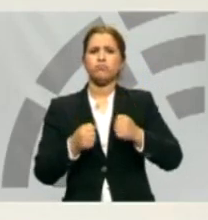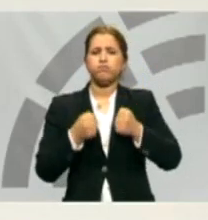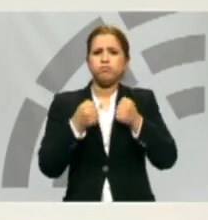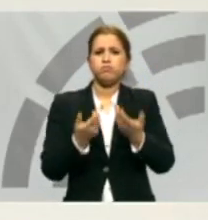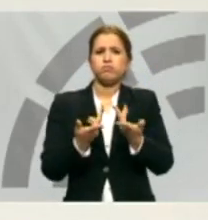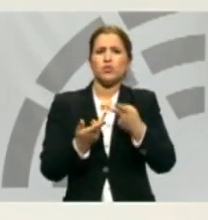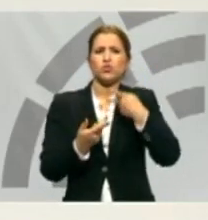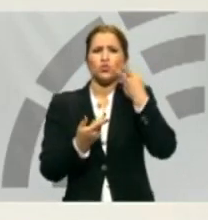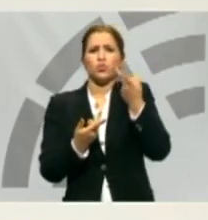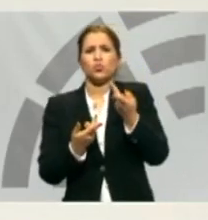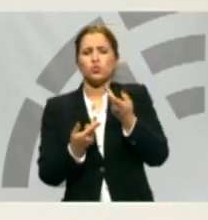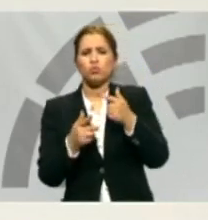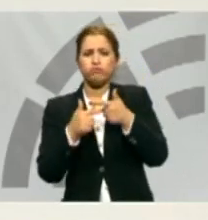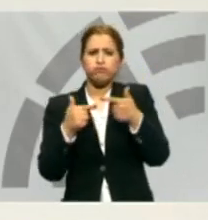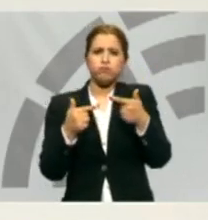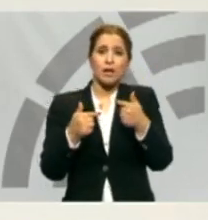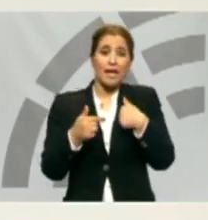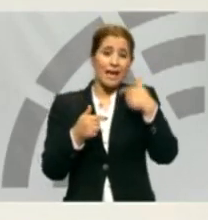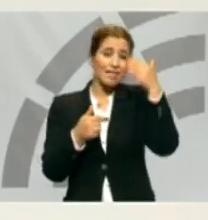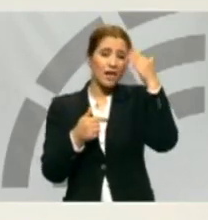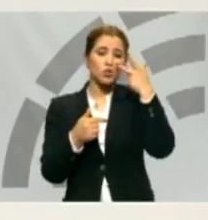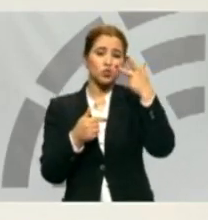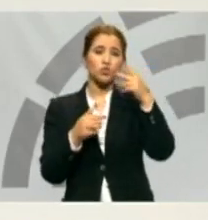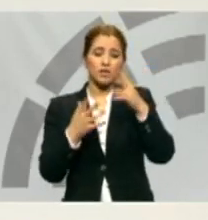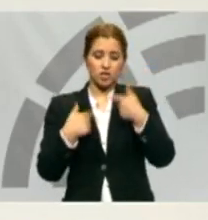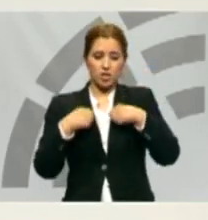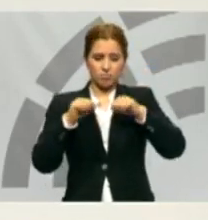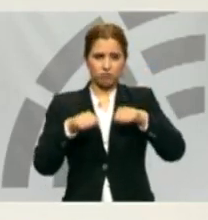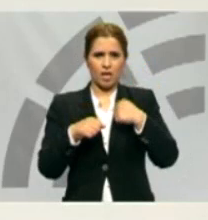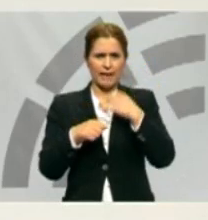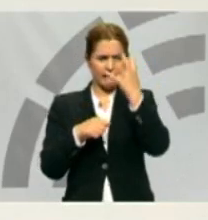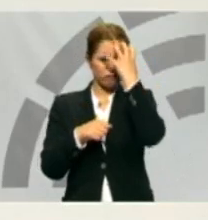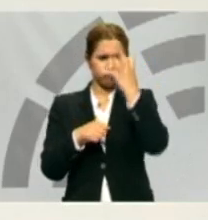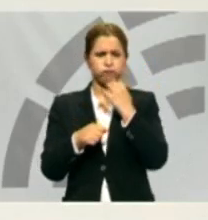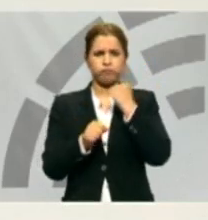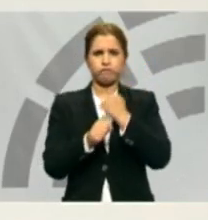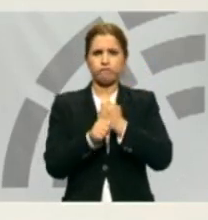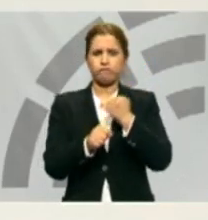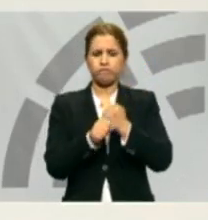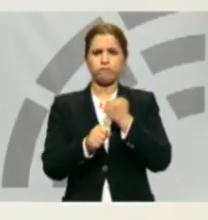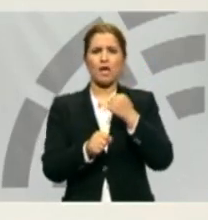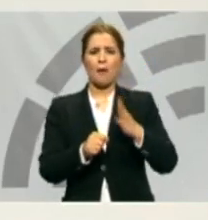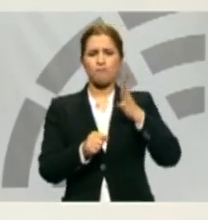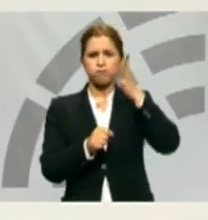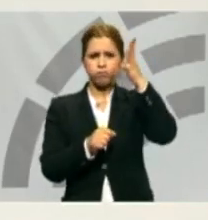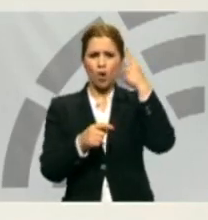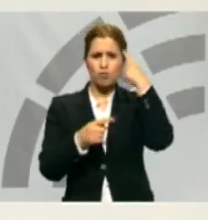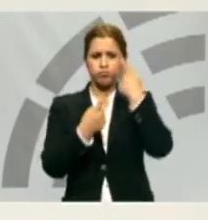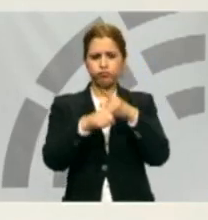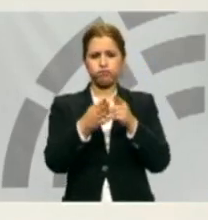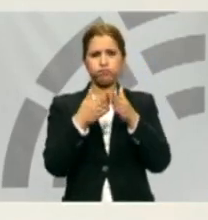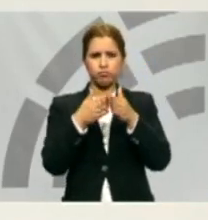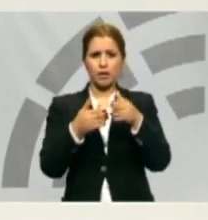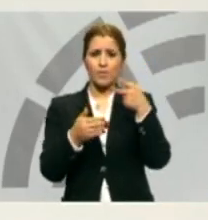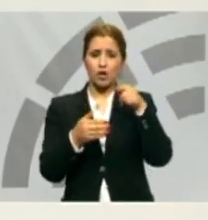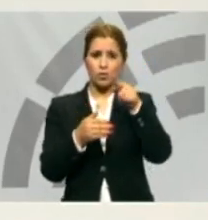صوت ماشي يوصل صوتكم ولانه في نفسه النزاهه والكفاء او القدره اللي لها اللي بشدها على مطالبكم